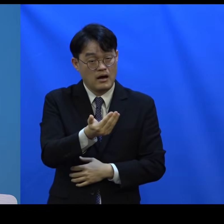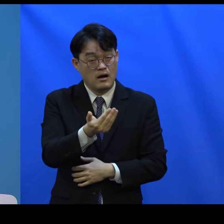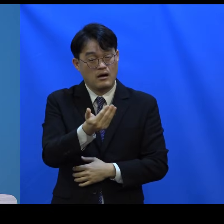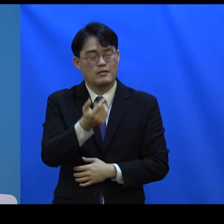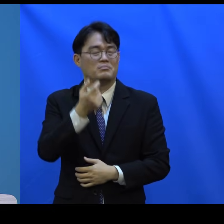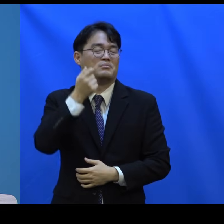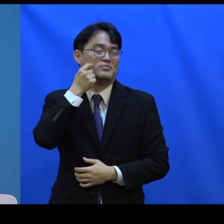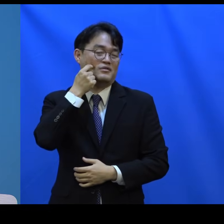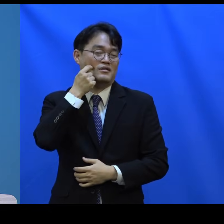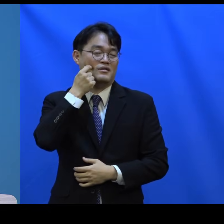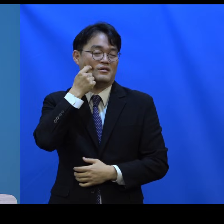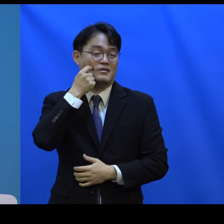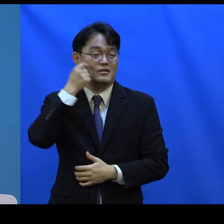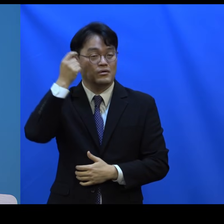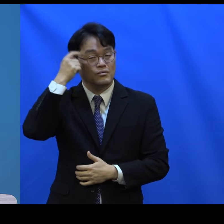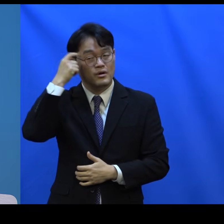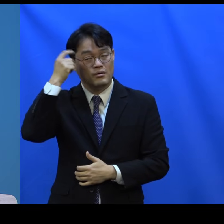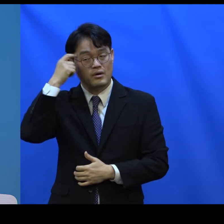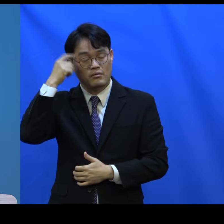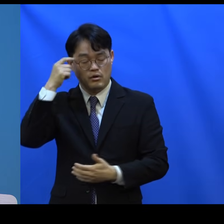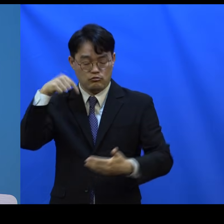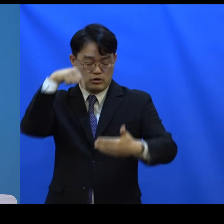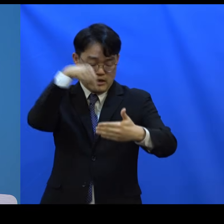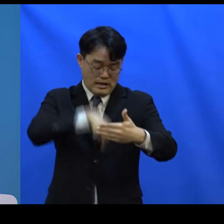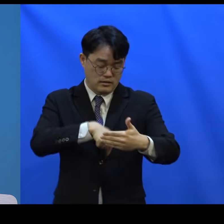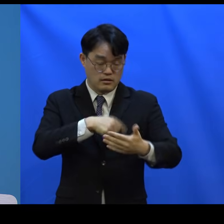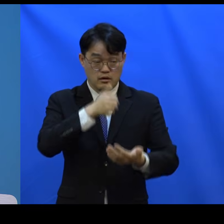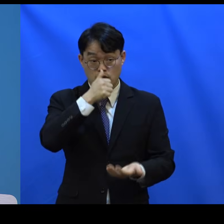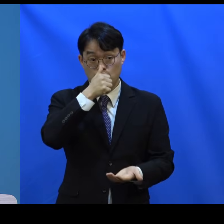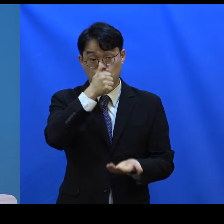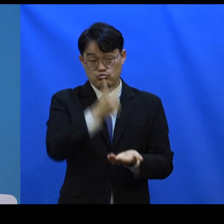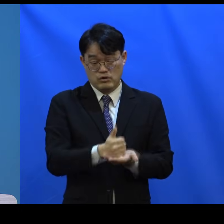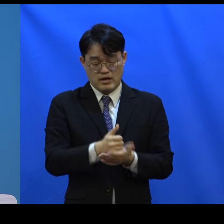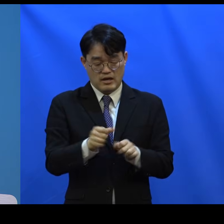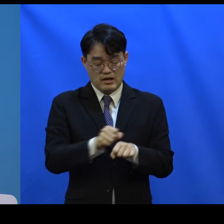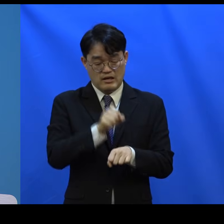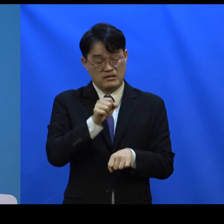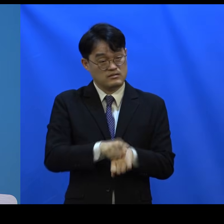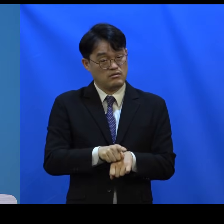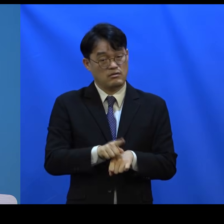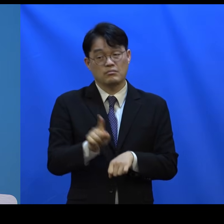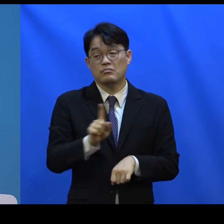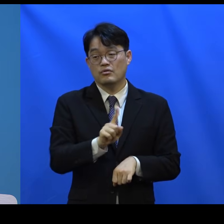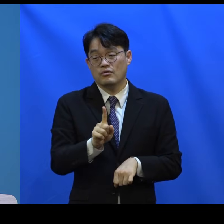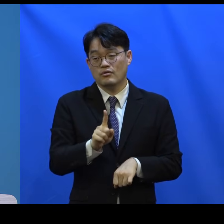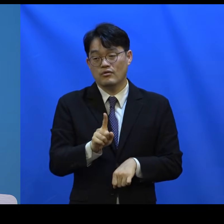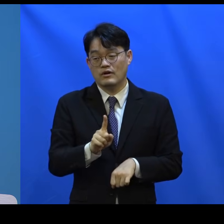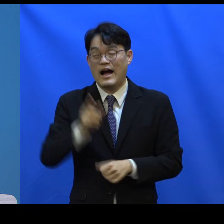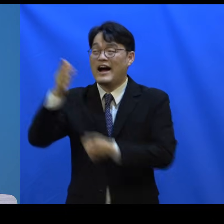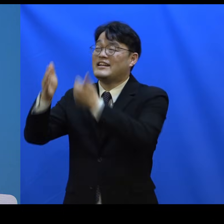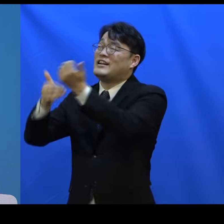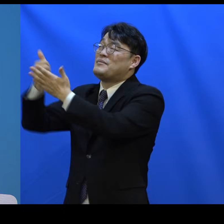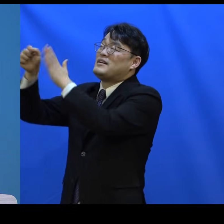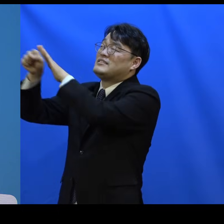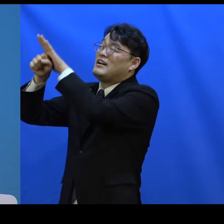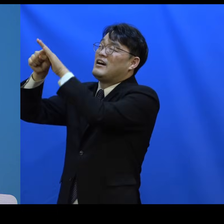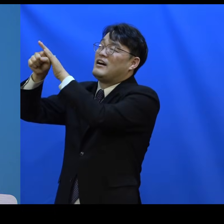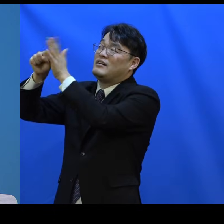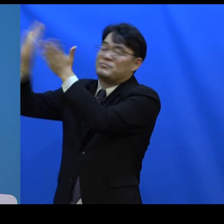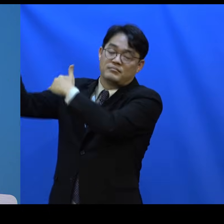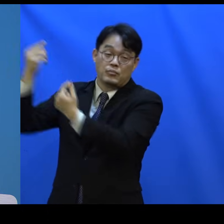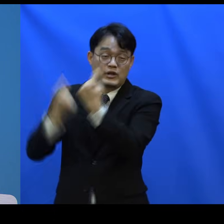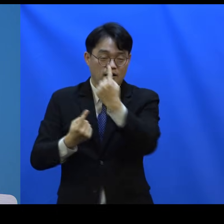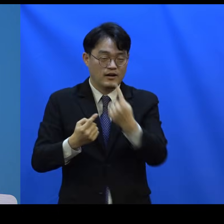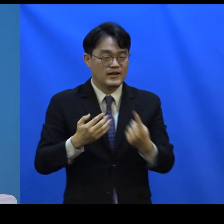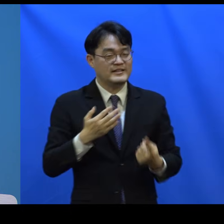사람들이에요. 이 죄가 뭡니까? 죄를 자기 자신에게로 심하게 휘어진 상태를 말하는 거예요.